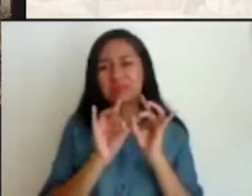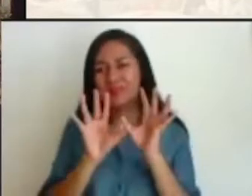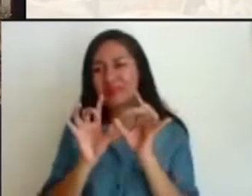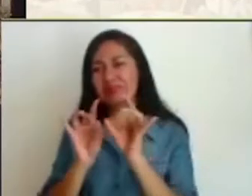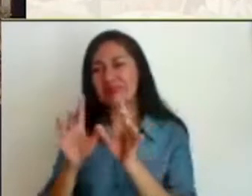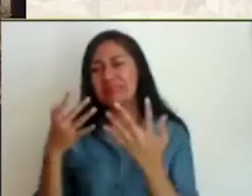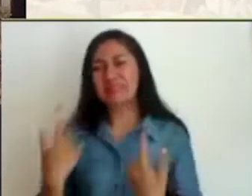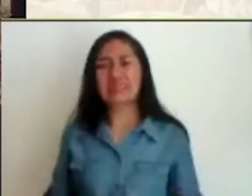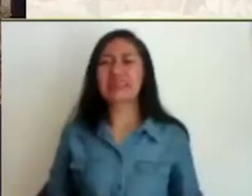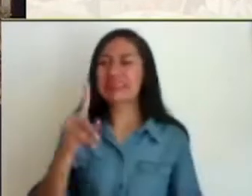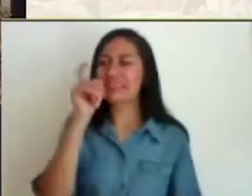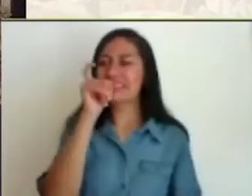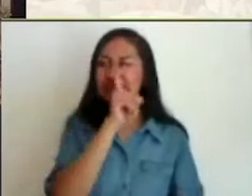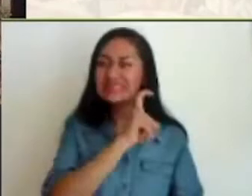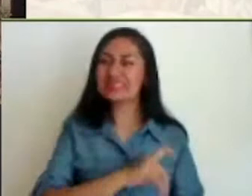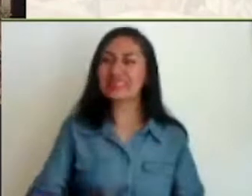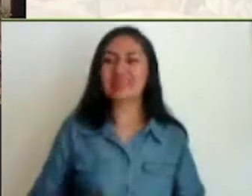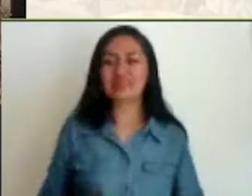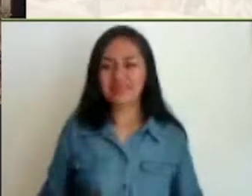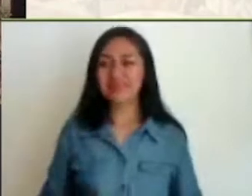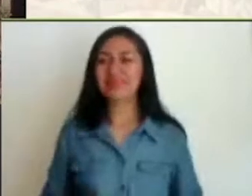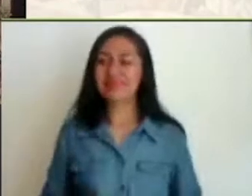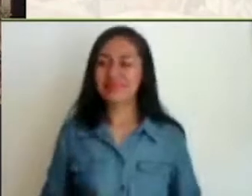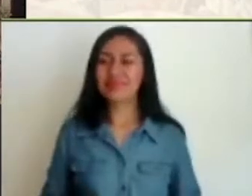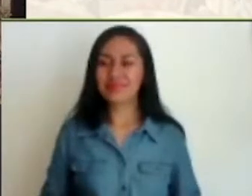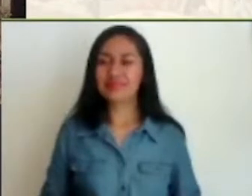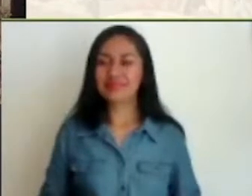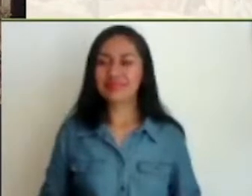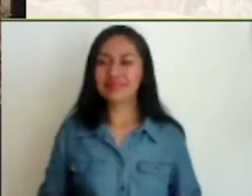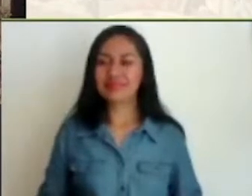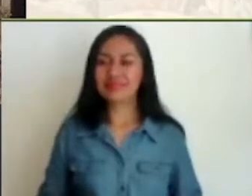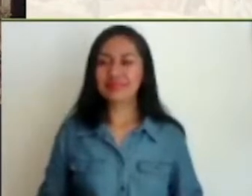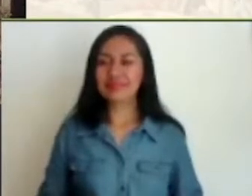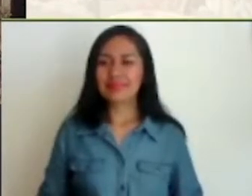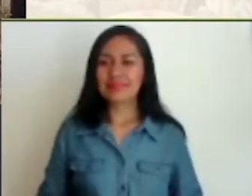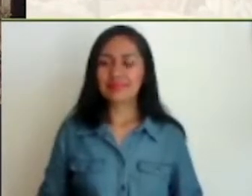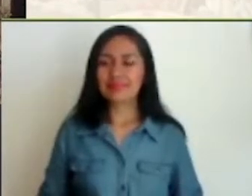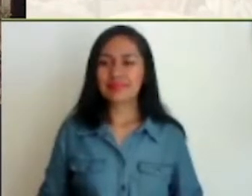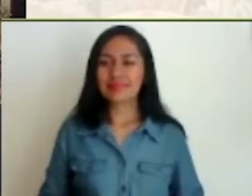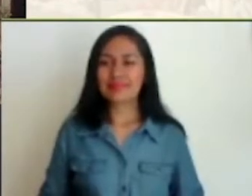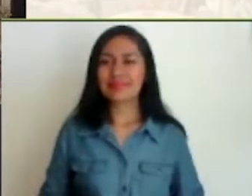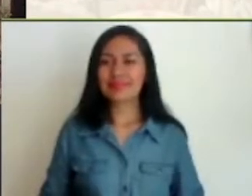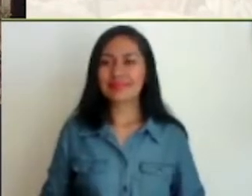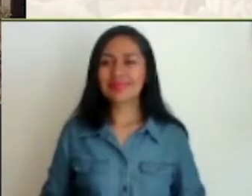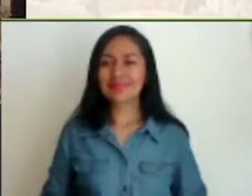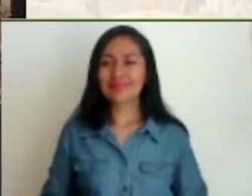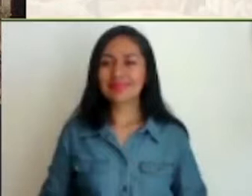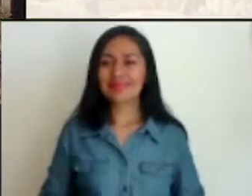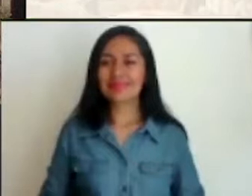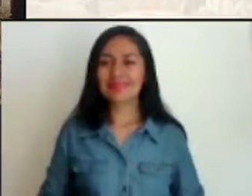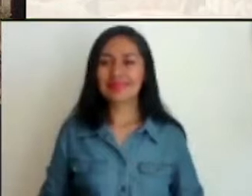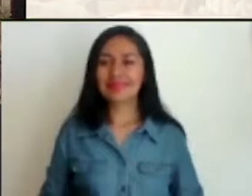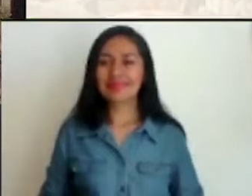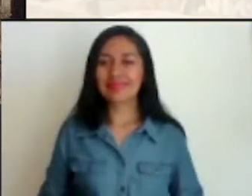appare notevole, ancor più se si pensa che i provveditori alle sanità dell'epoca registravano decessi complessivi quotidiani con